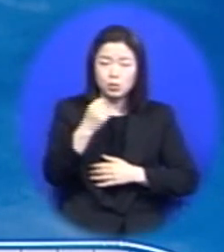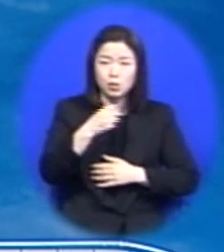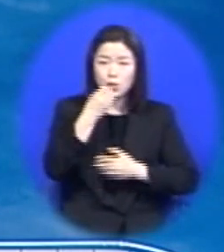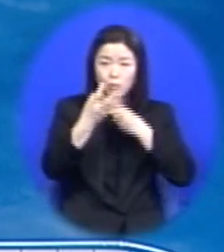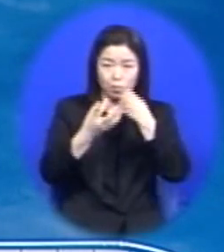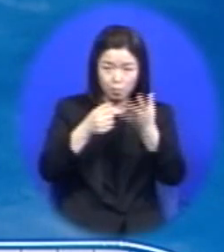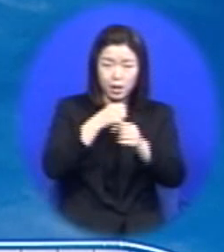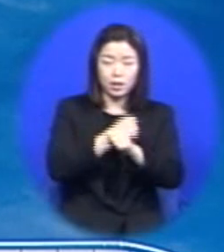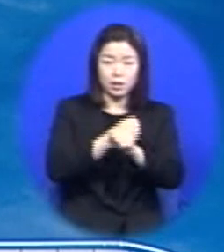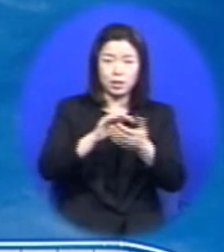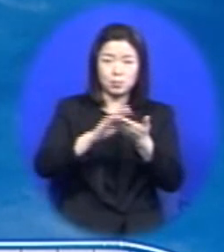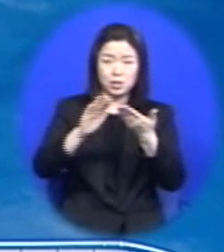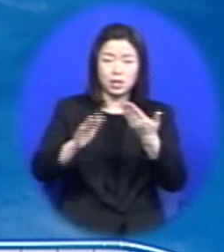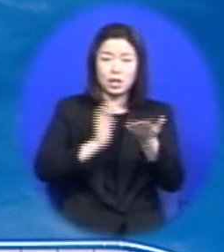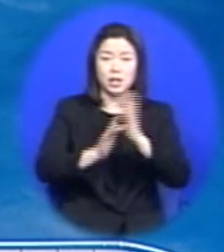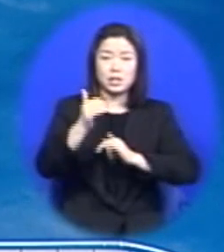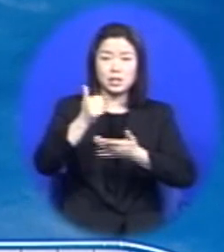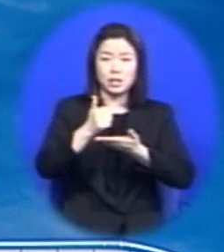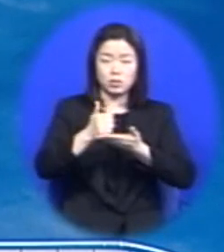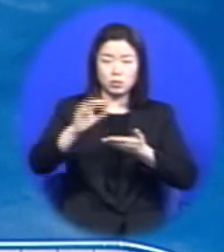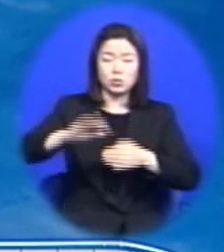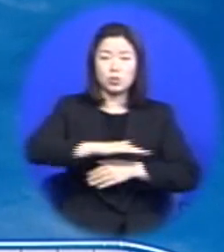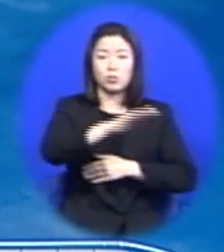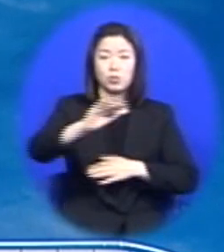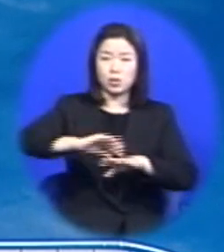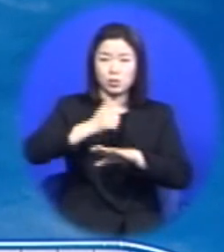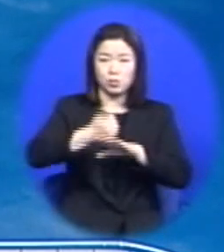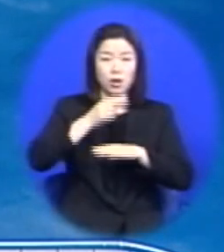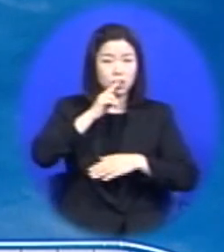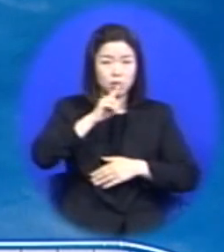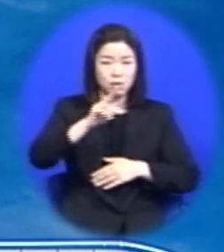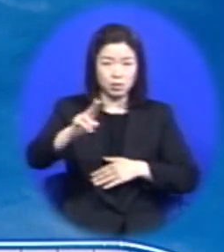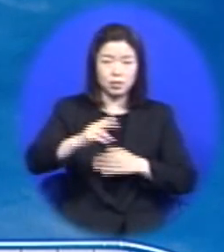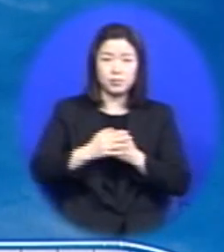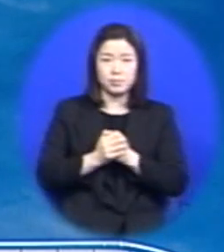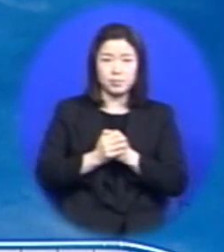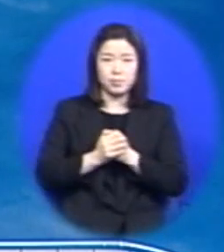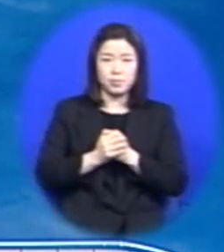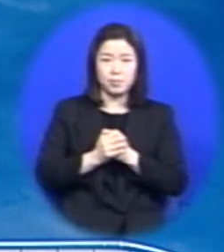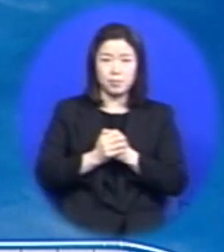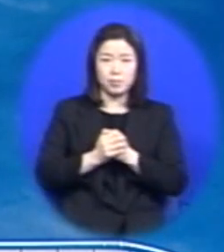고백합니다. 예수 우리 왕이요.